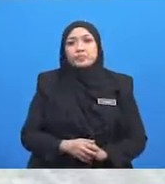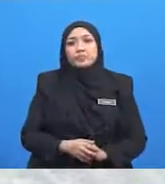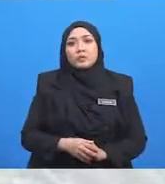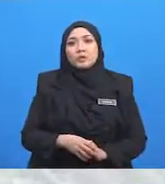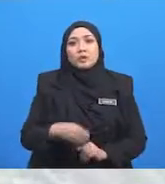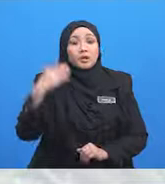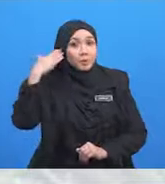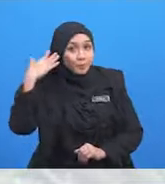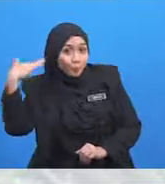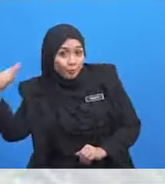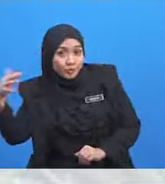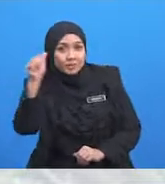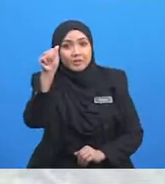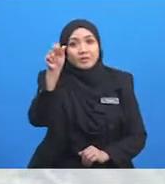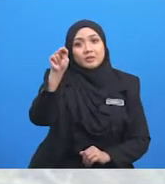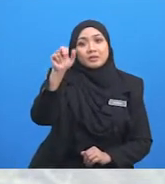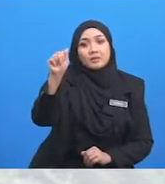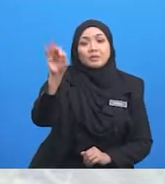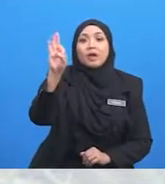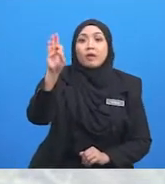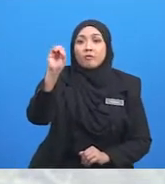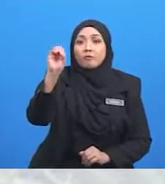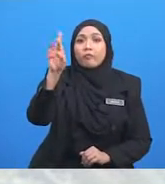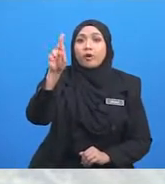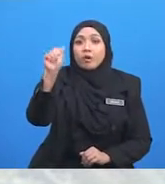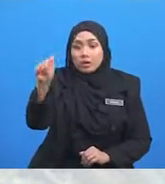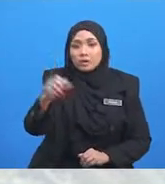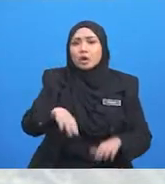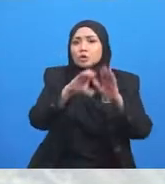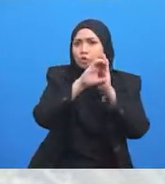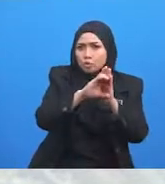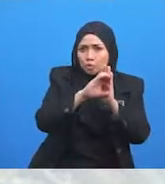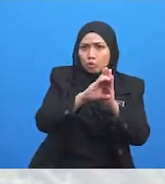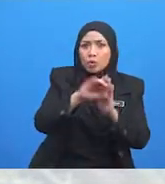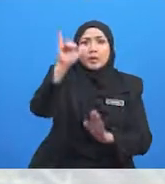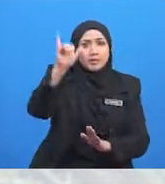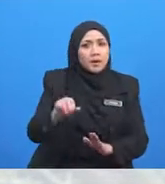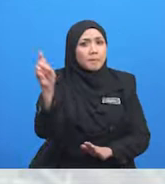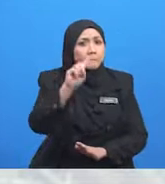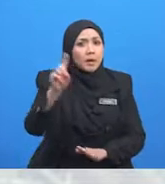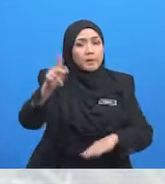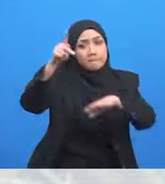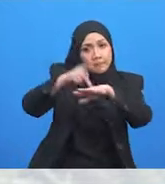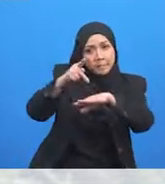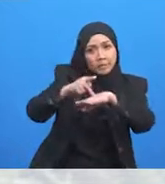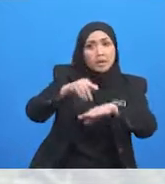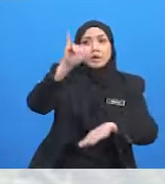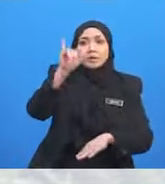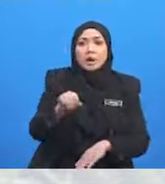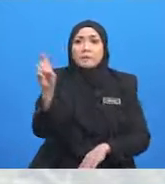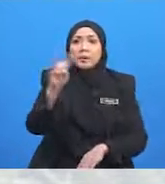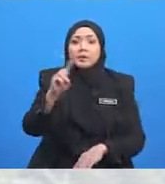anafora. Perhatikan contoh ini. Yang mana permata, yang mana